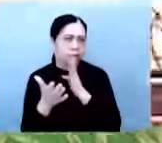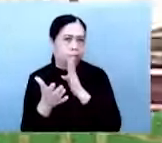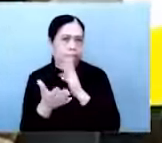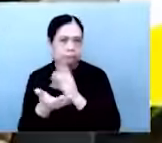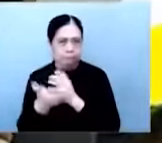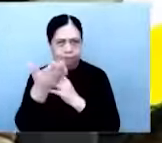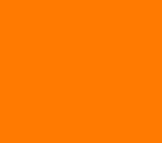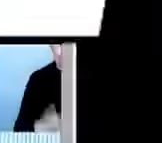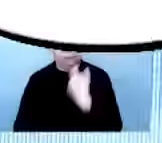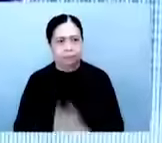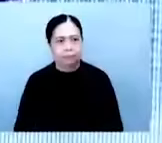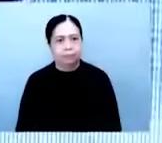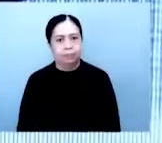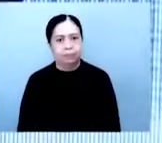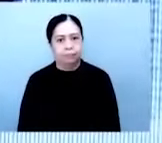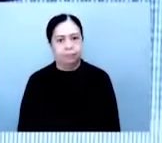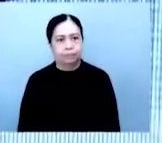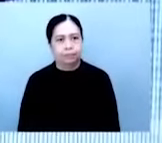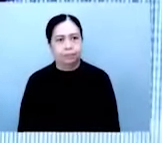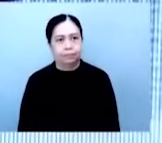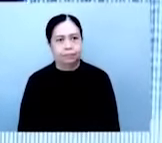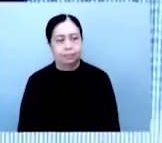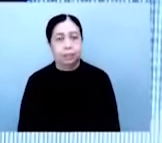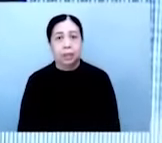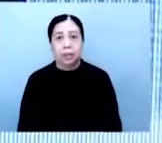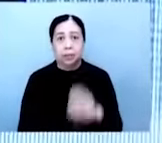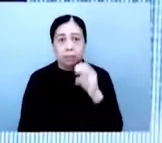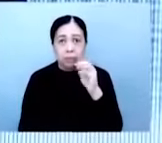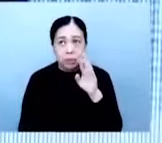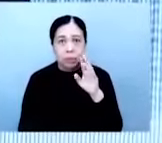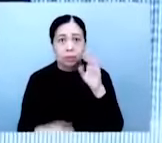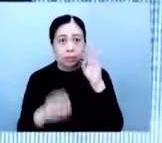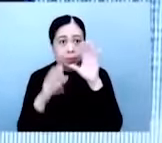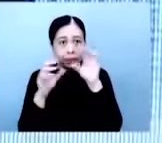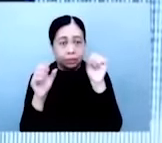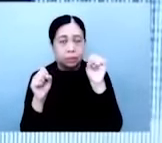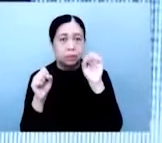kanina. Mr. President, kung wala kay